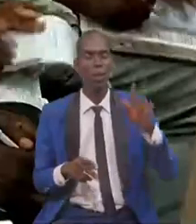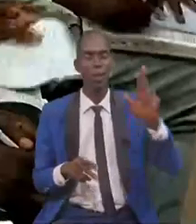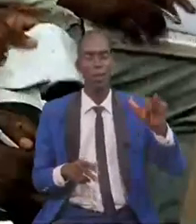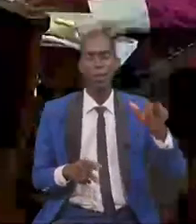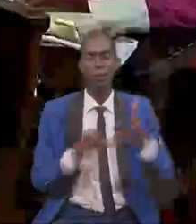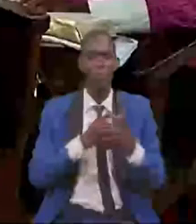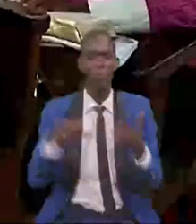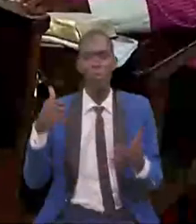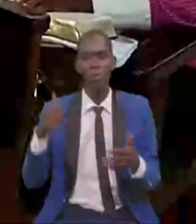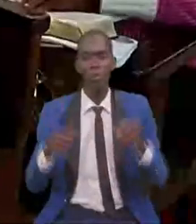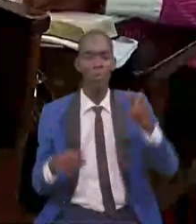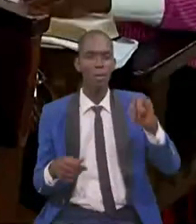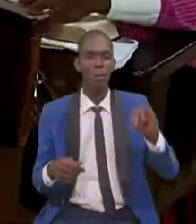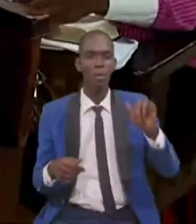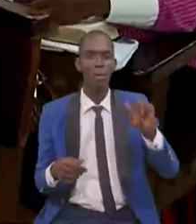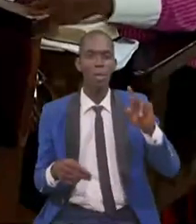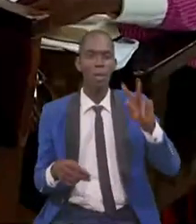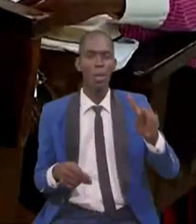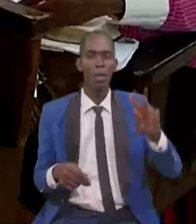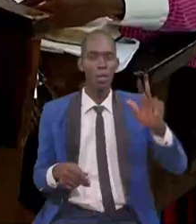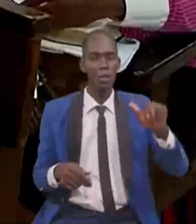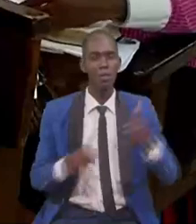13. Marc 13,